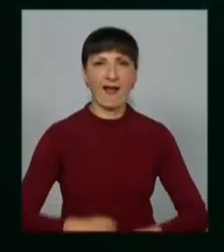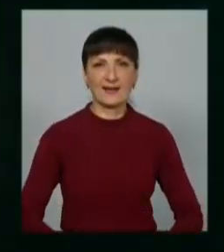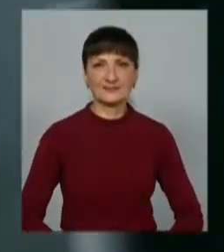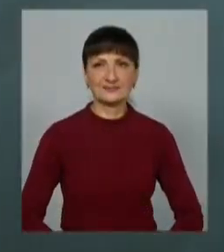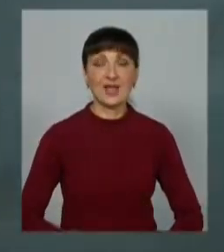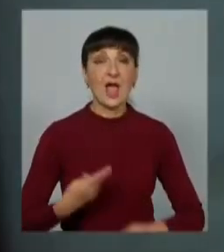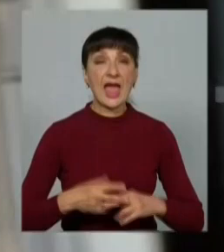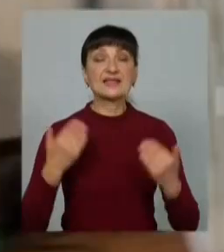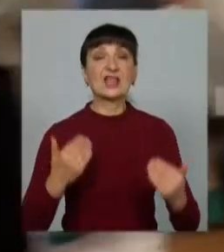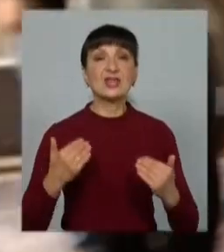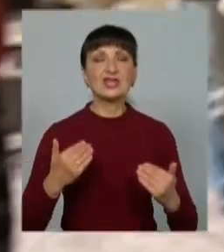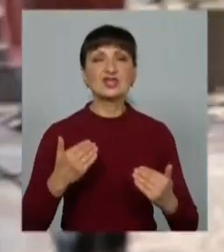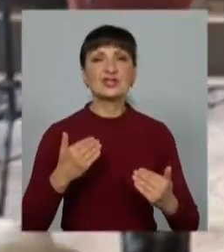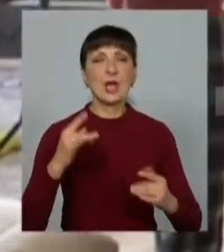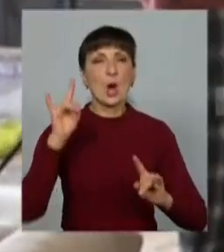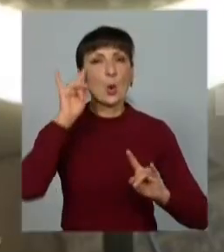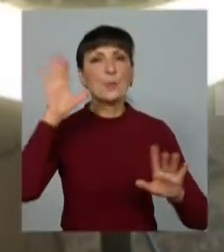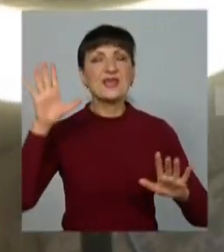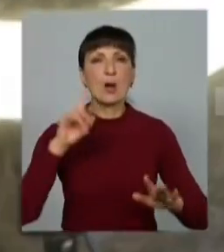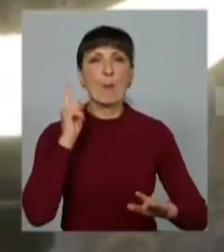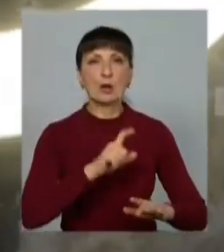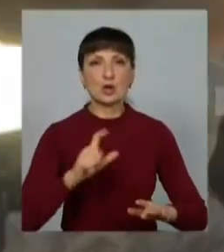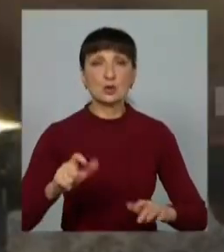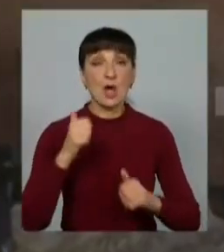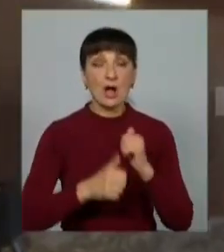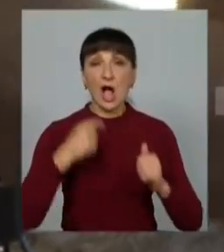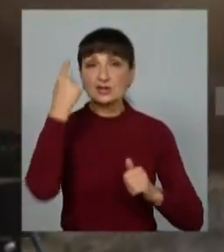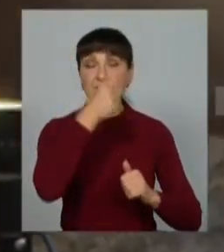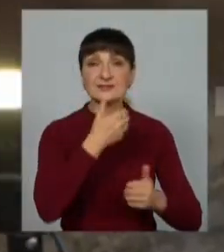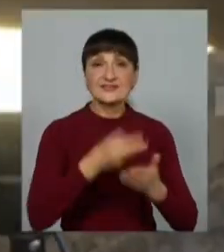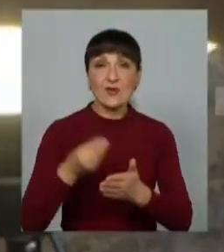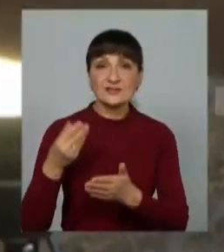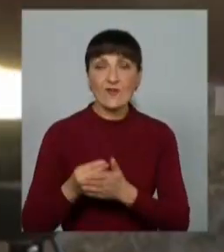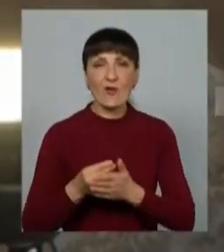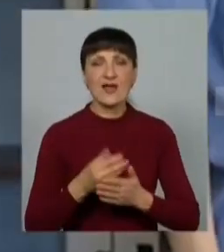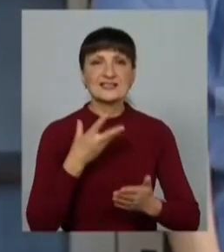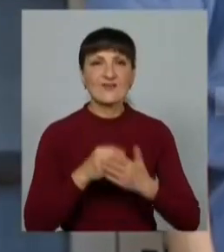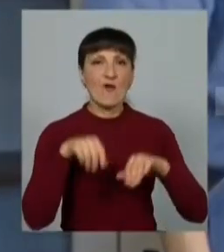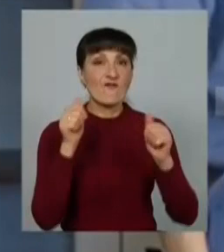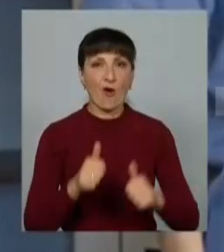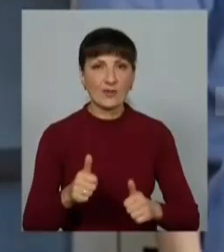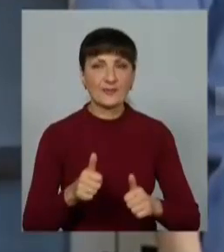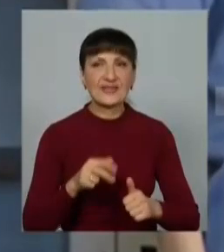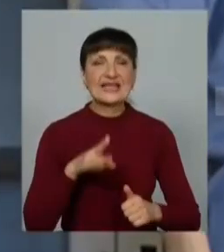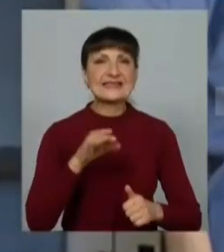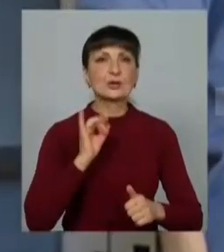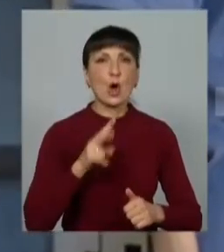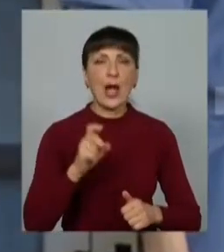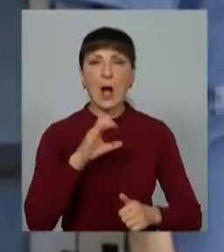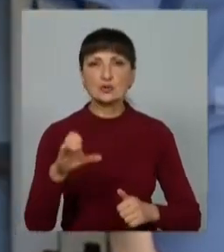Это нынешние кумиры молодежи. Каждый из них по-своему индивидуален и имеет неповторимый стиль. TikTok House был